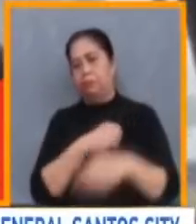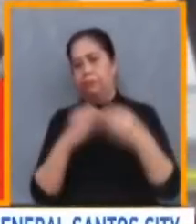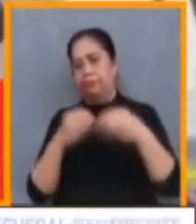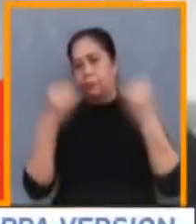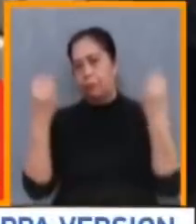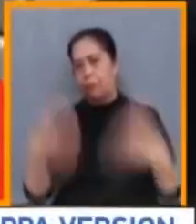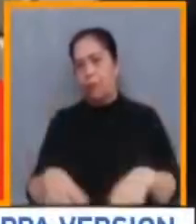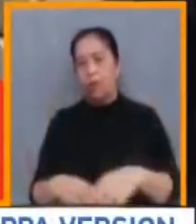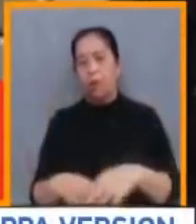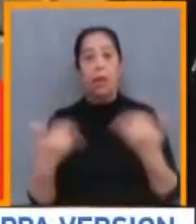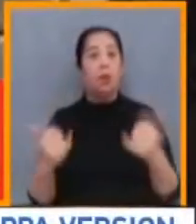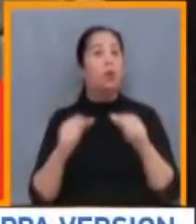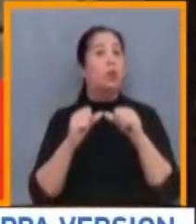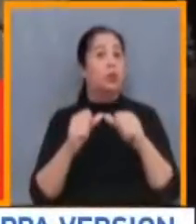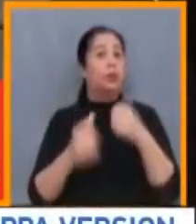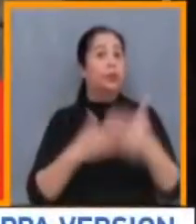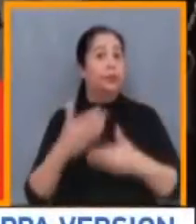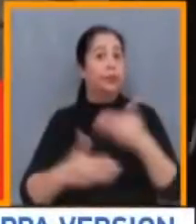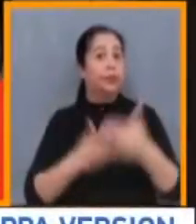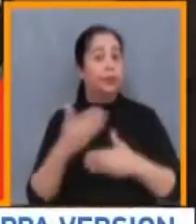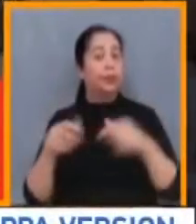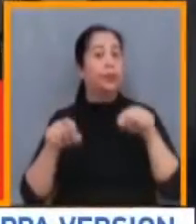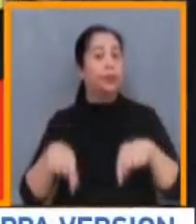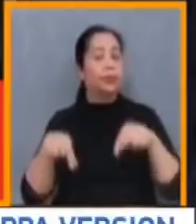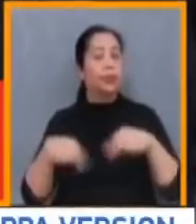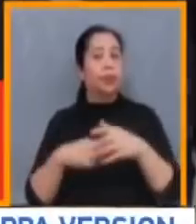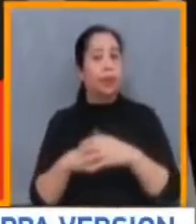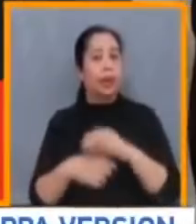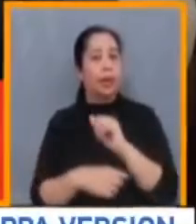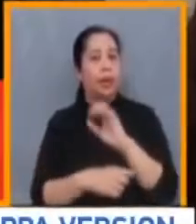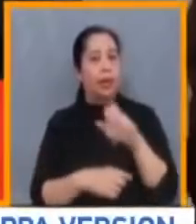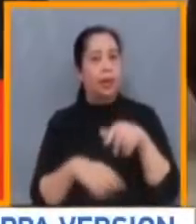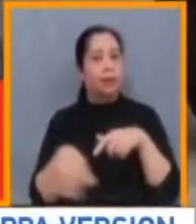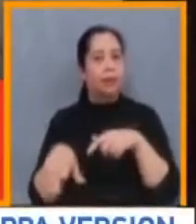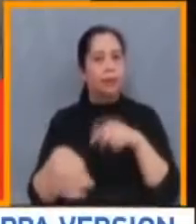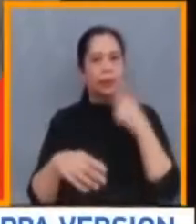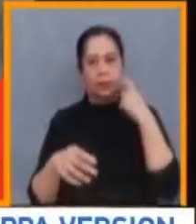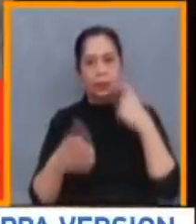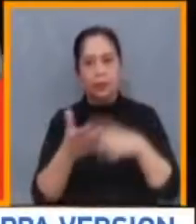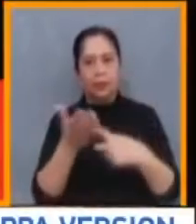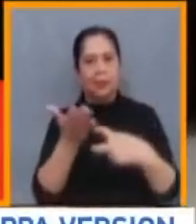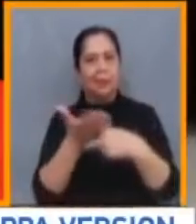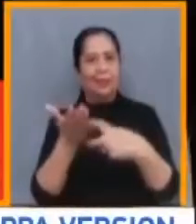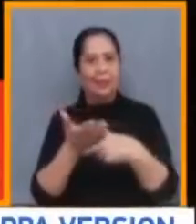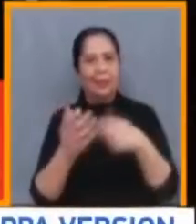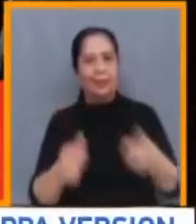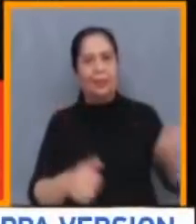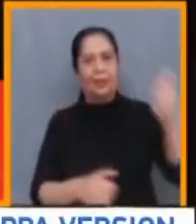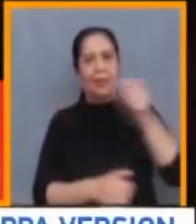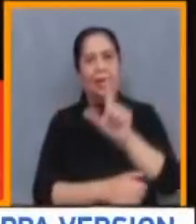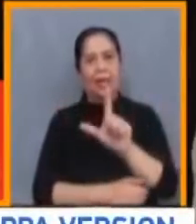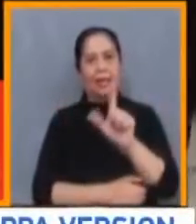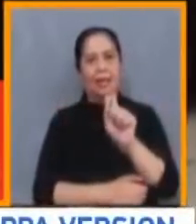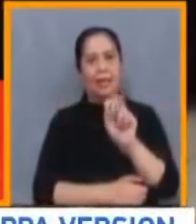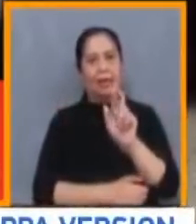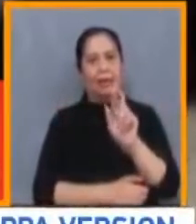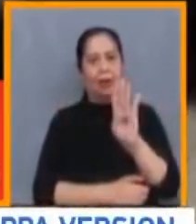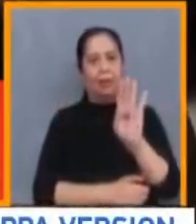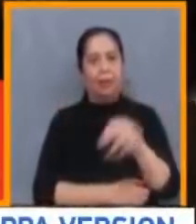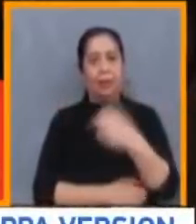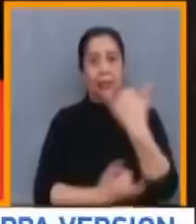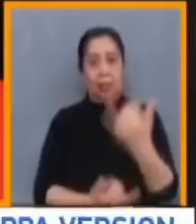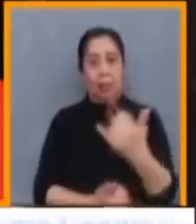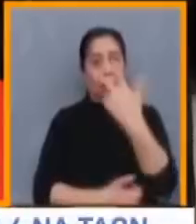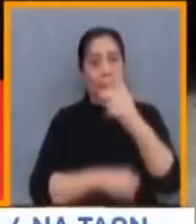yung operasyon dito ng IAC at ang naniniket dito, yung LTFRB, sa ngayon ang natikitan tatlong jeep at isang